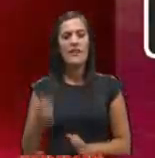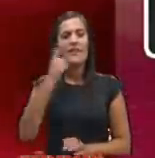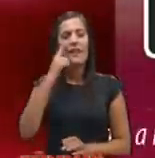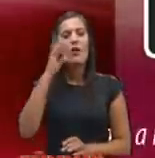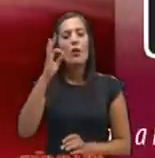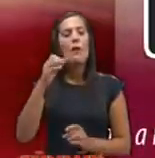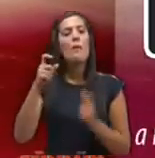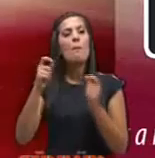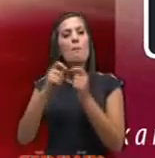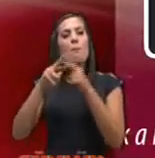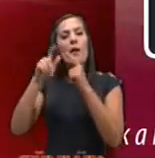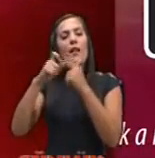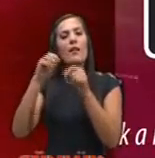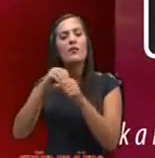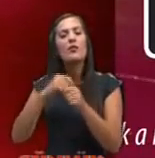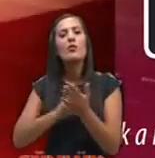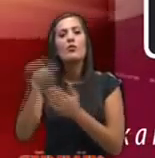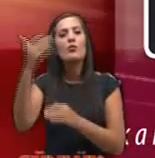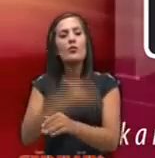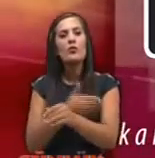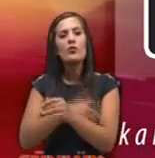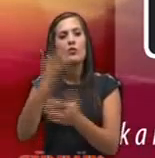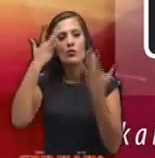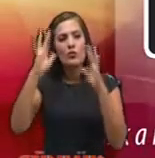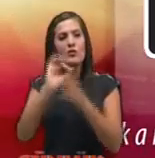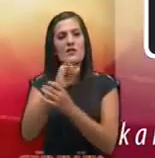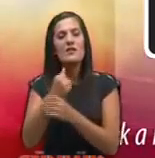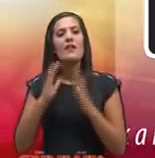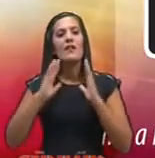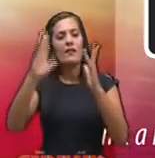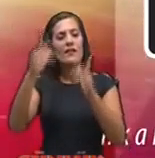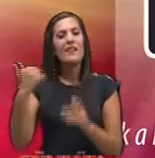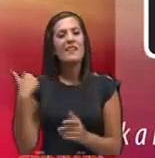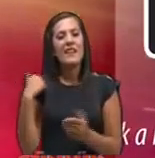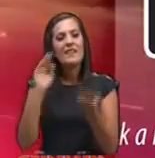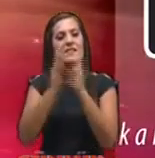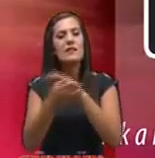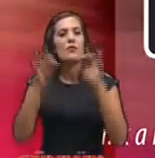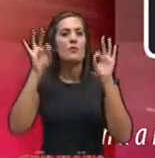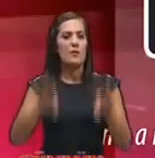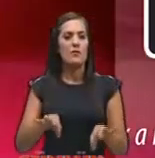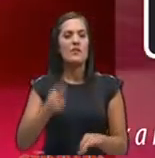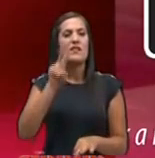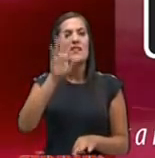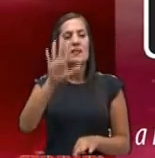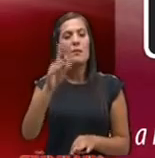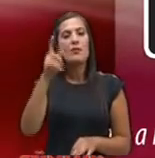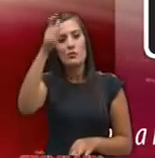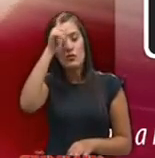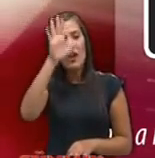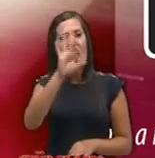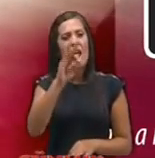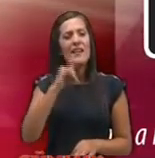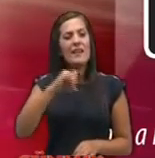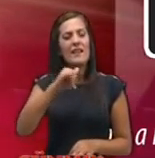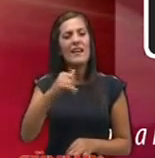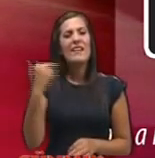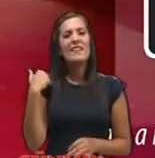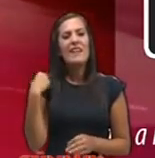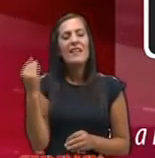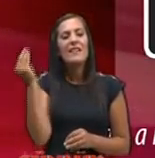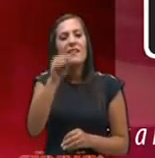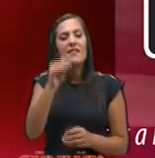Devlet Opera ve Balesi tüm yurdu kapsayan kültür ve sanat etkinlikleriyle yeni sezonuna başlıyor. 25'i Türk, 50'ye yakın yeni eser